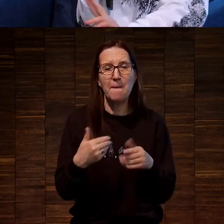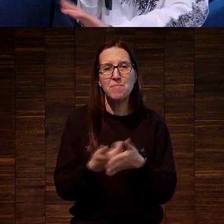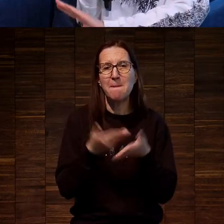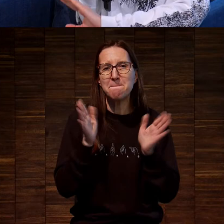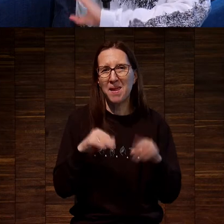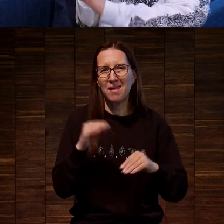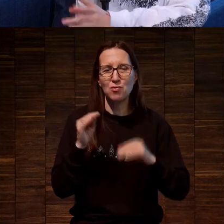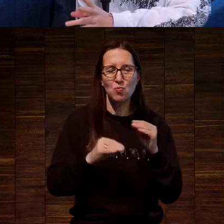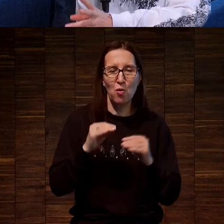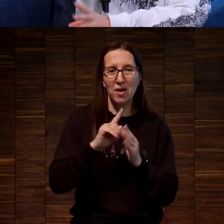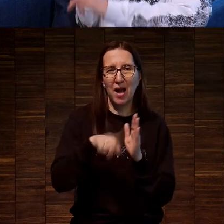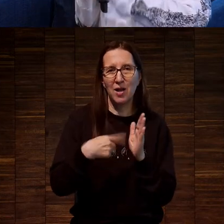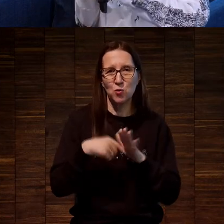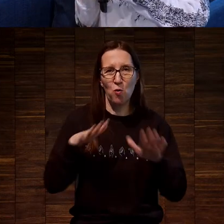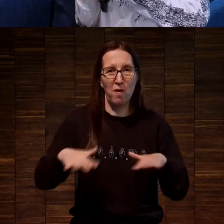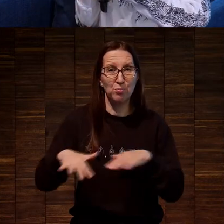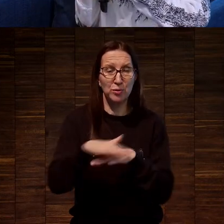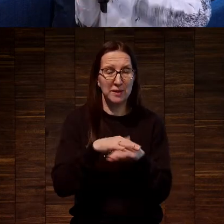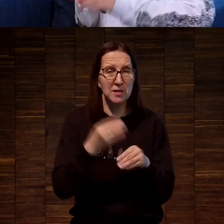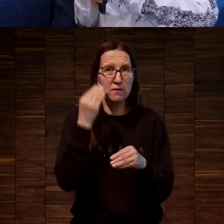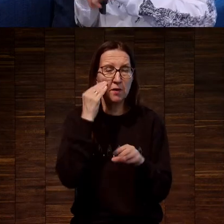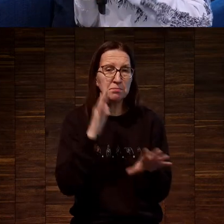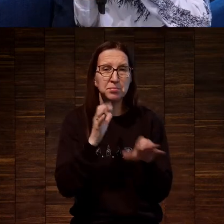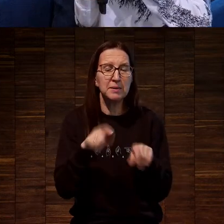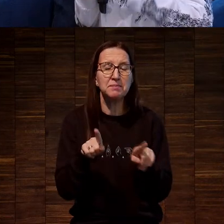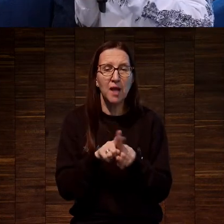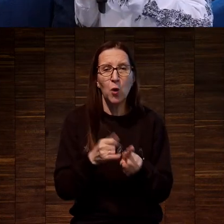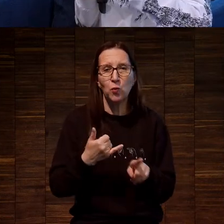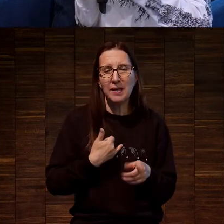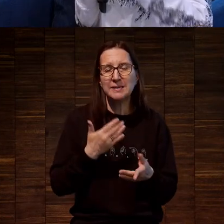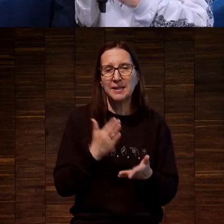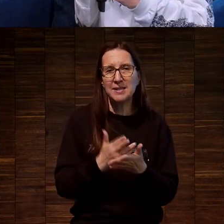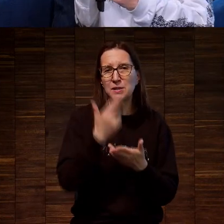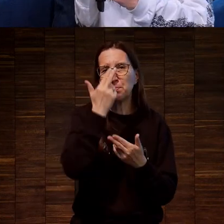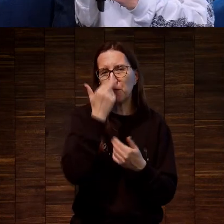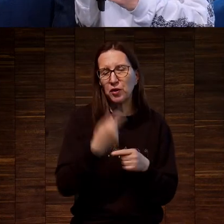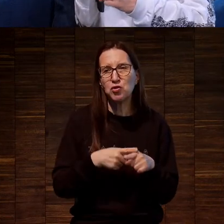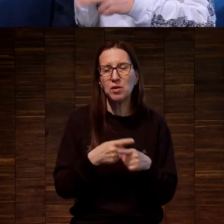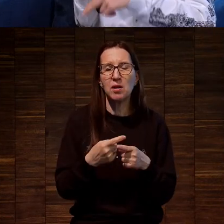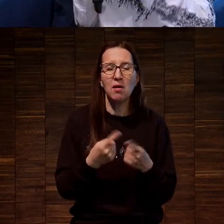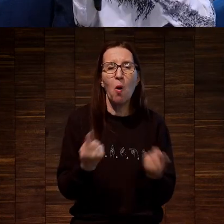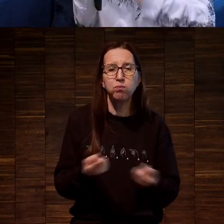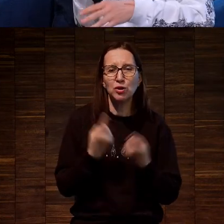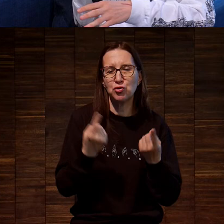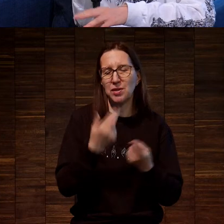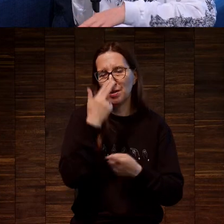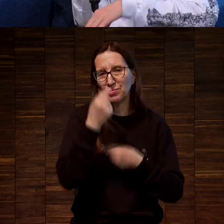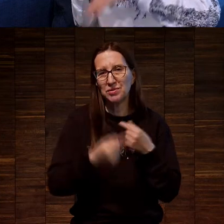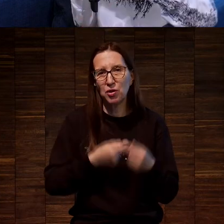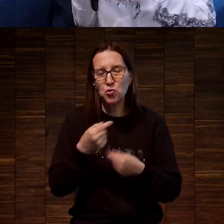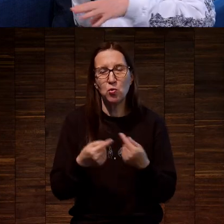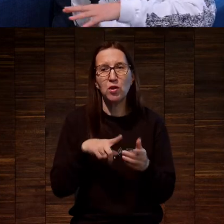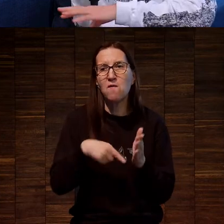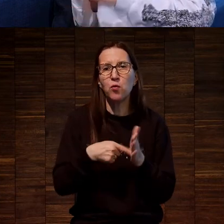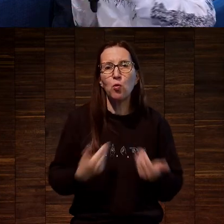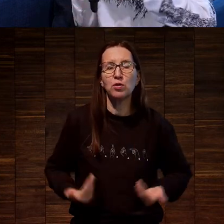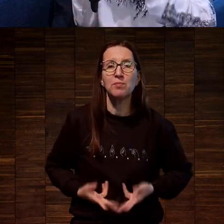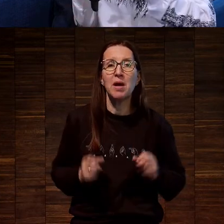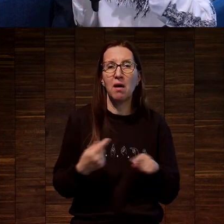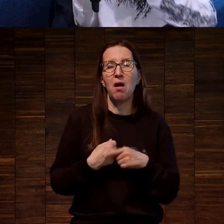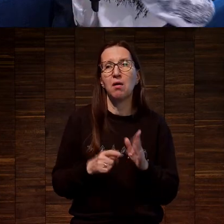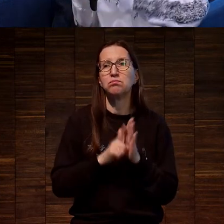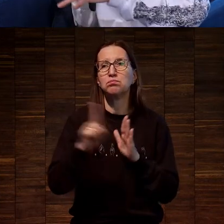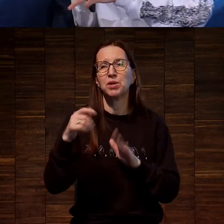таким образом, что у нас есть привычный набор способов коммуникации с городом. Это там сходить в кафе, сходить в